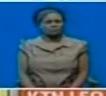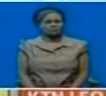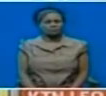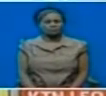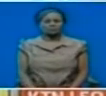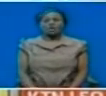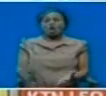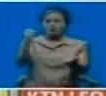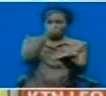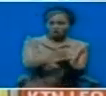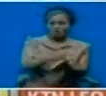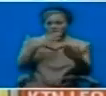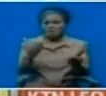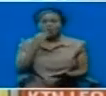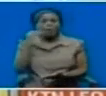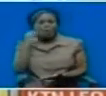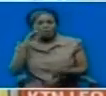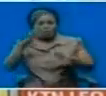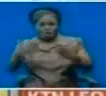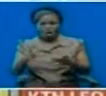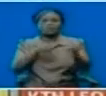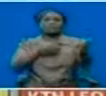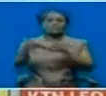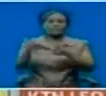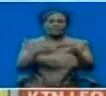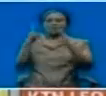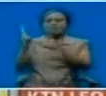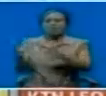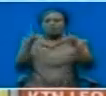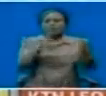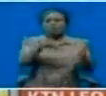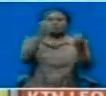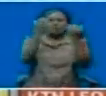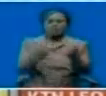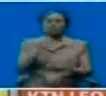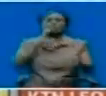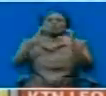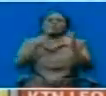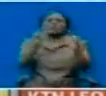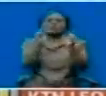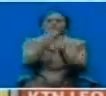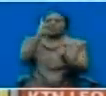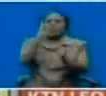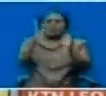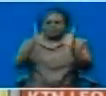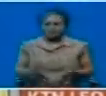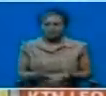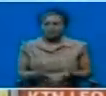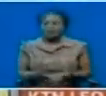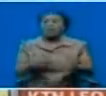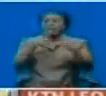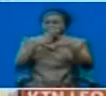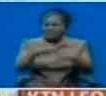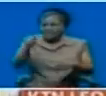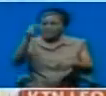Iwe ni afisini, nyumbani au unapokuwa safarini, kawaida unahitaji kuwasiliana na mtu kwa njia ya simu. Lakini